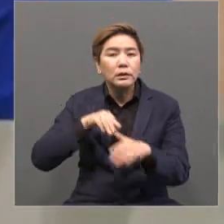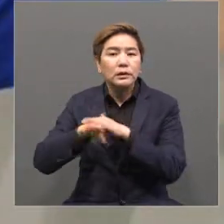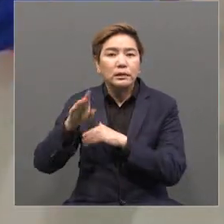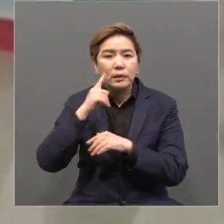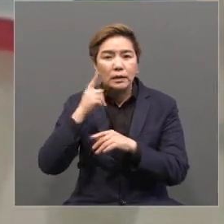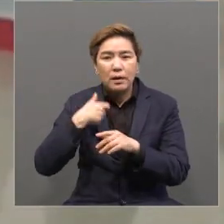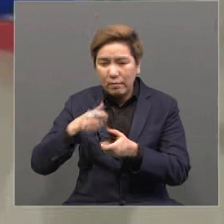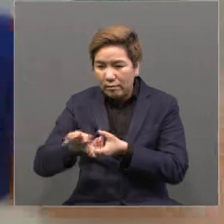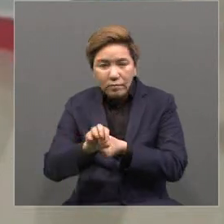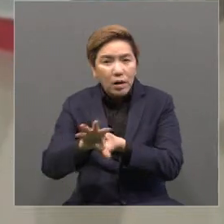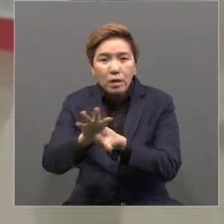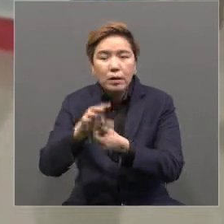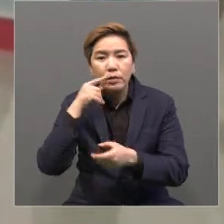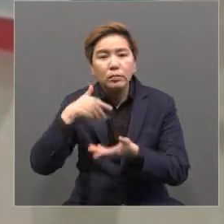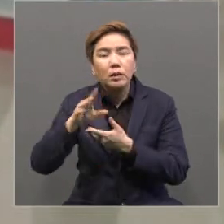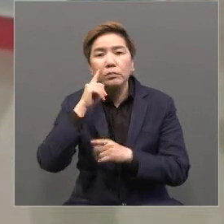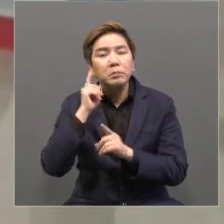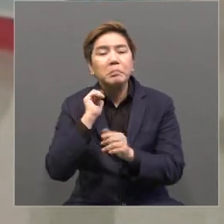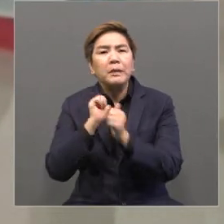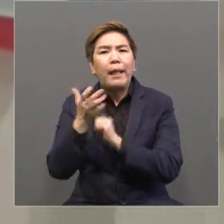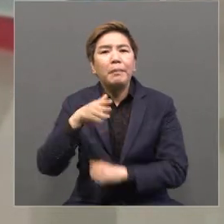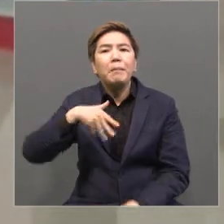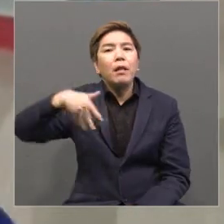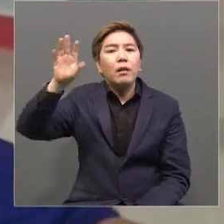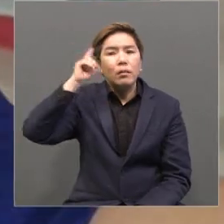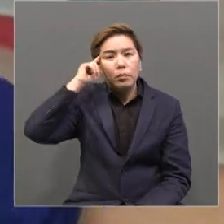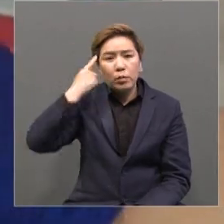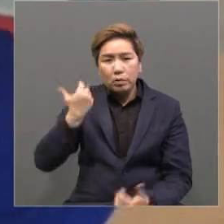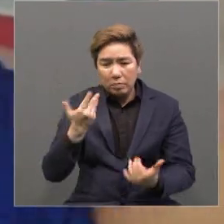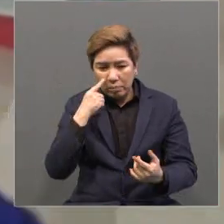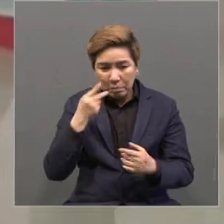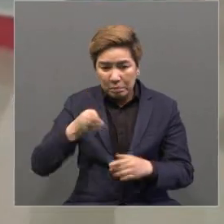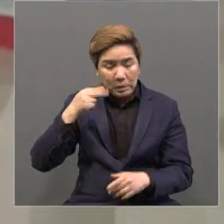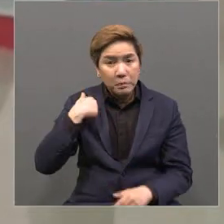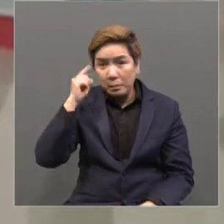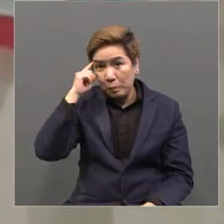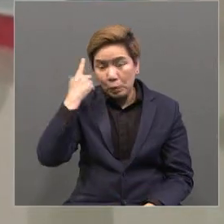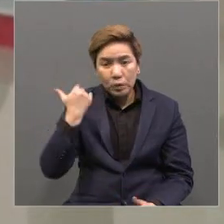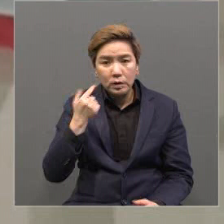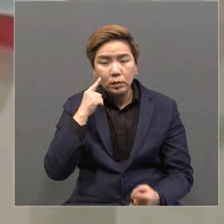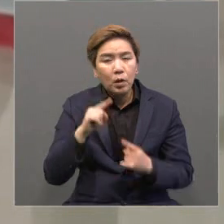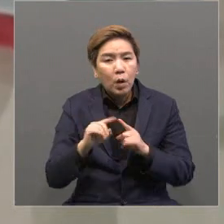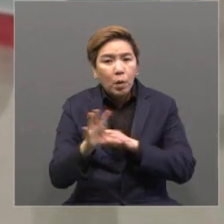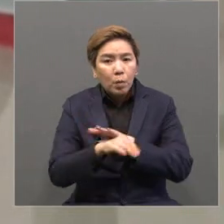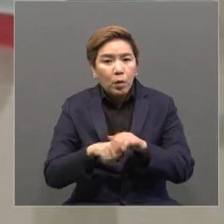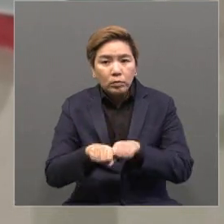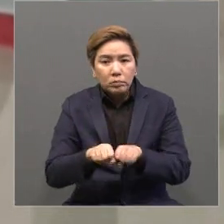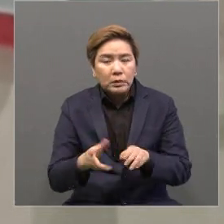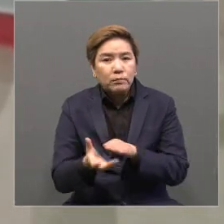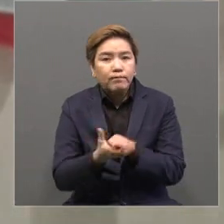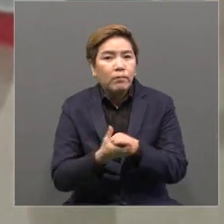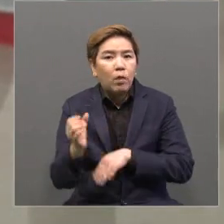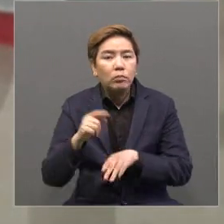ไล่เอาไปใช้ไล่ๆไปก็ไม่ทันเราไม่รู้ด้วยว่ามันมีตีนมันมีอะไรแล้วขโมยใส่รองเท้ามั้ยไม่ใส่